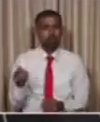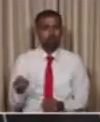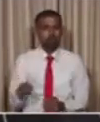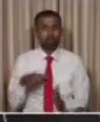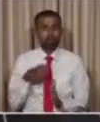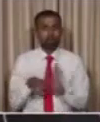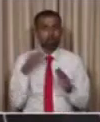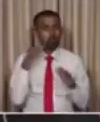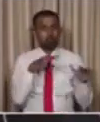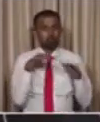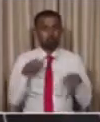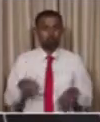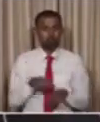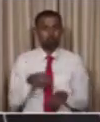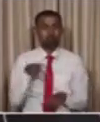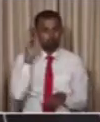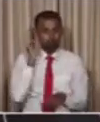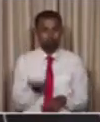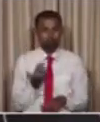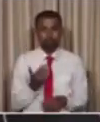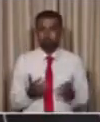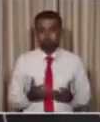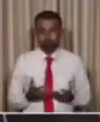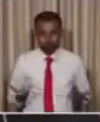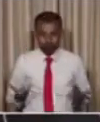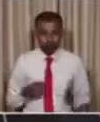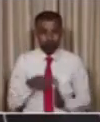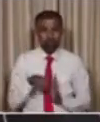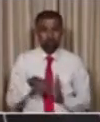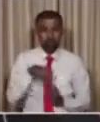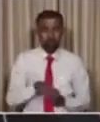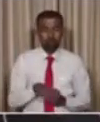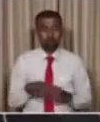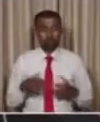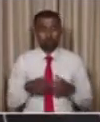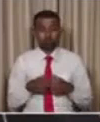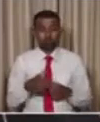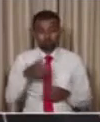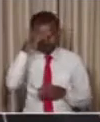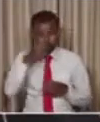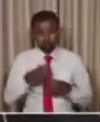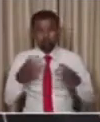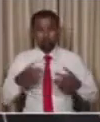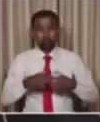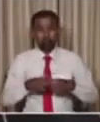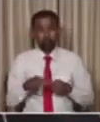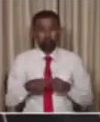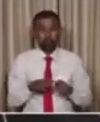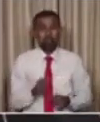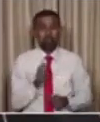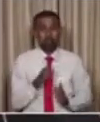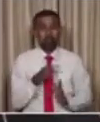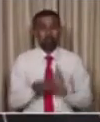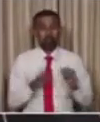රටේ ජනතාව දැන්වත් දැනගත යුතුයි. එහෙම නැත්නම් මේ රට ඇතුලේ මේ අසහනය, අර පාස්කු ප්‍රහාරයේ අසහනය වගේම ඇයි රට බංකොලොත්